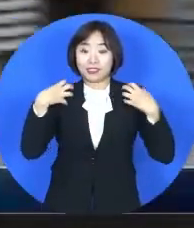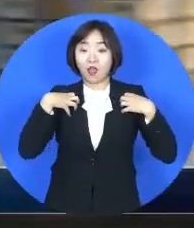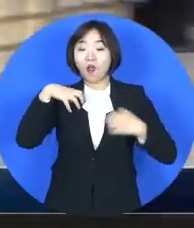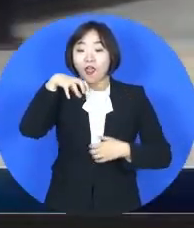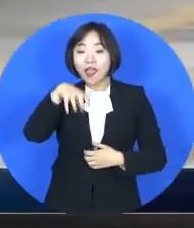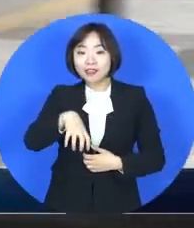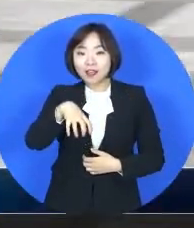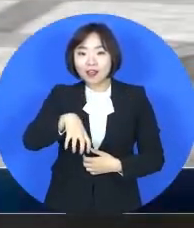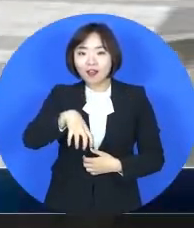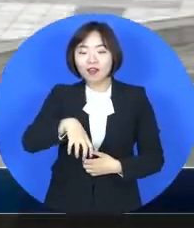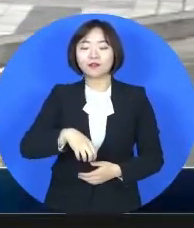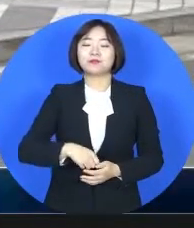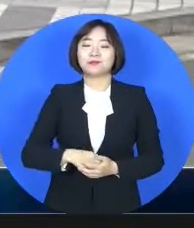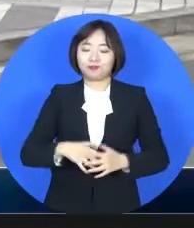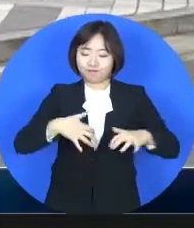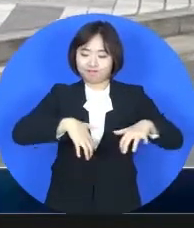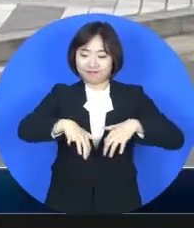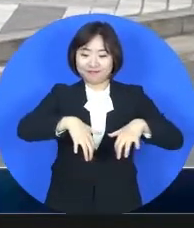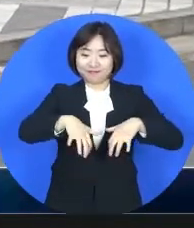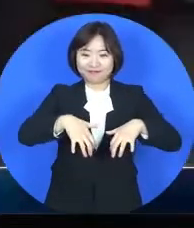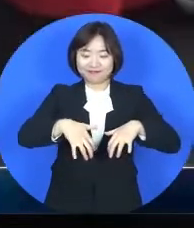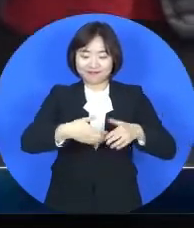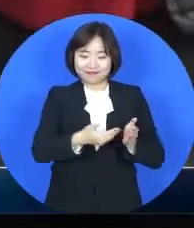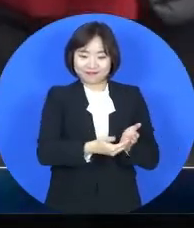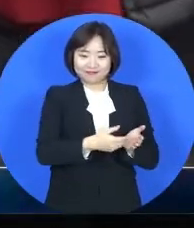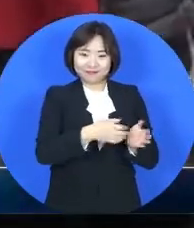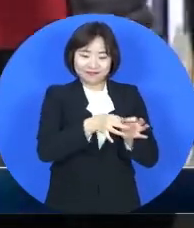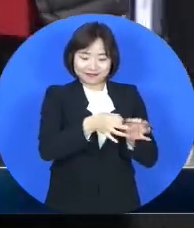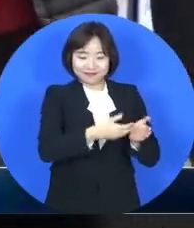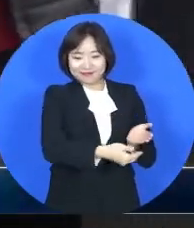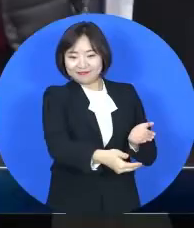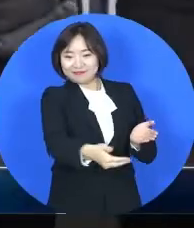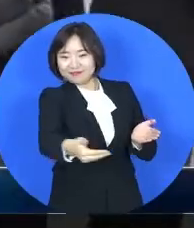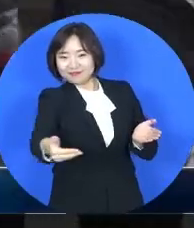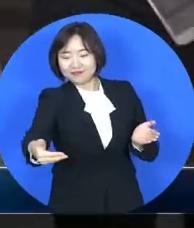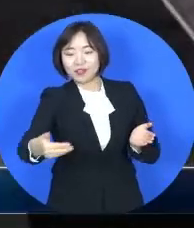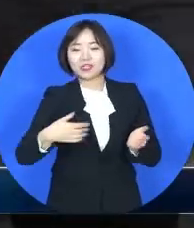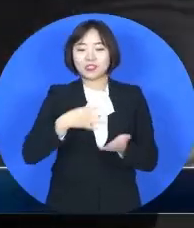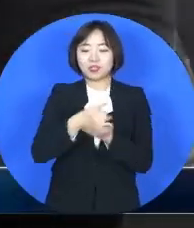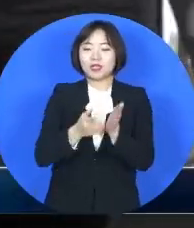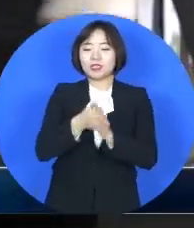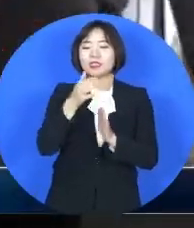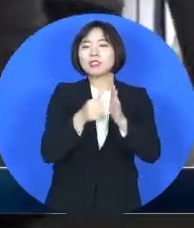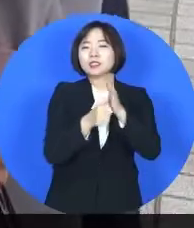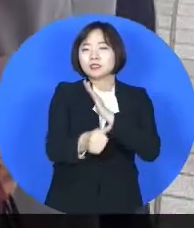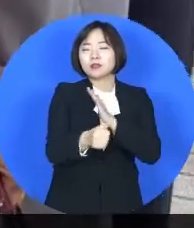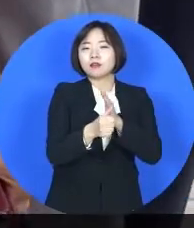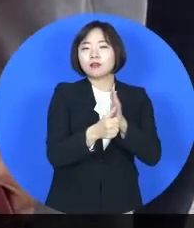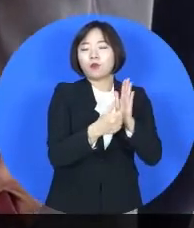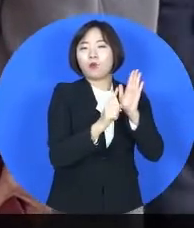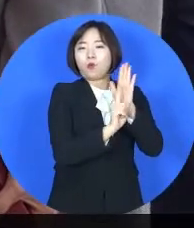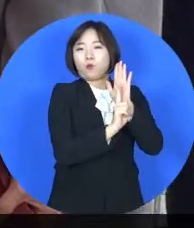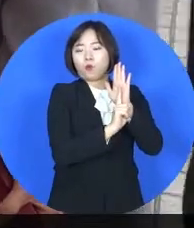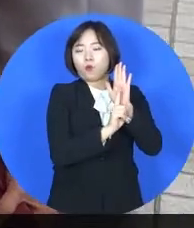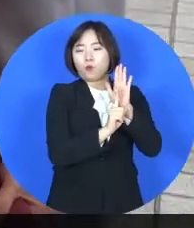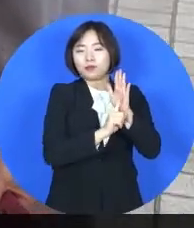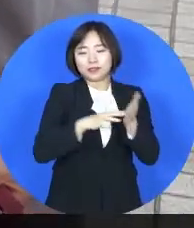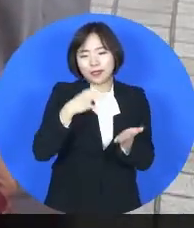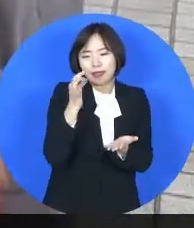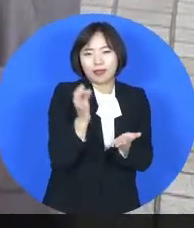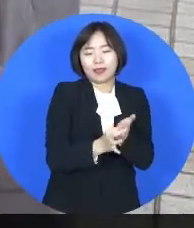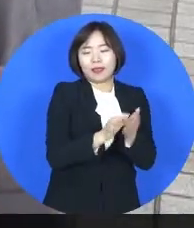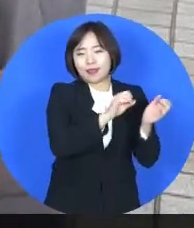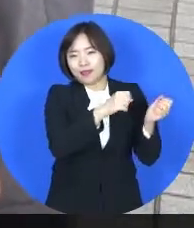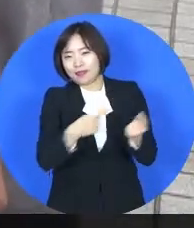민원실 앞에서 열린 이번 설맞이 직거래 장터는 천안시 농특산물의 우수성을 널리 홍보하고 시민들에게 농특산물을